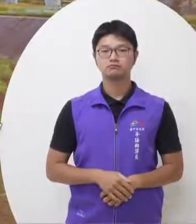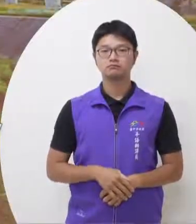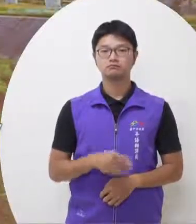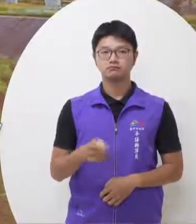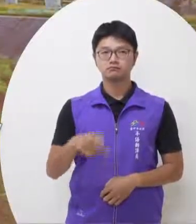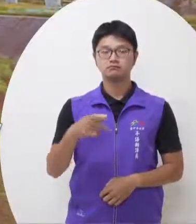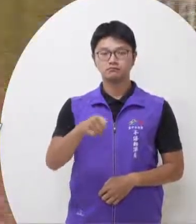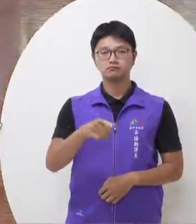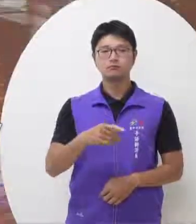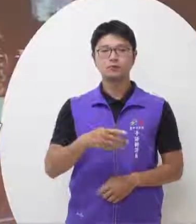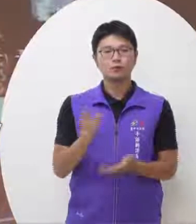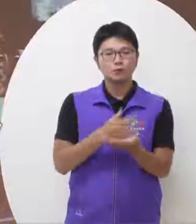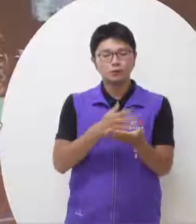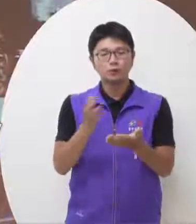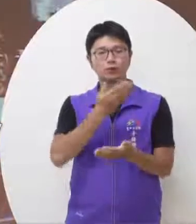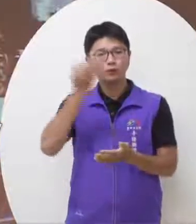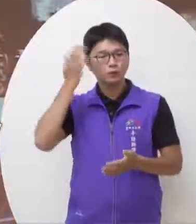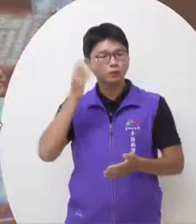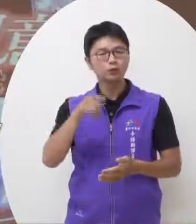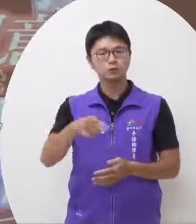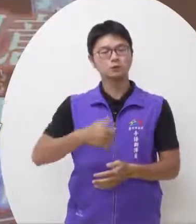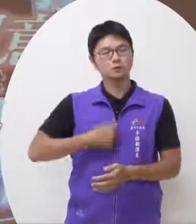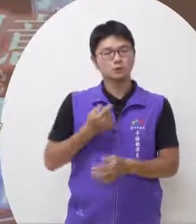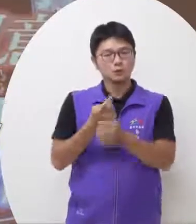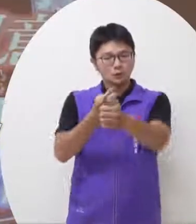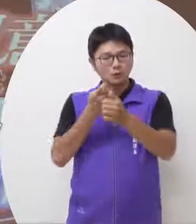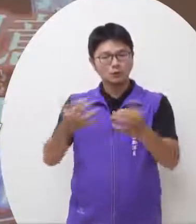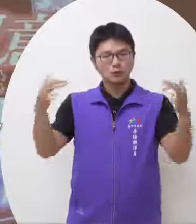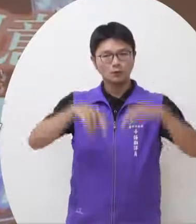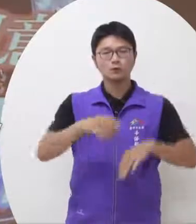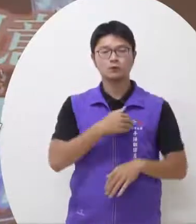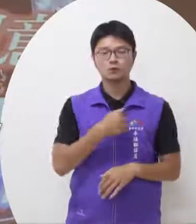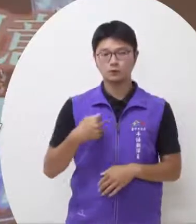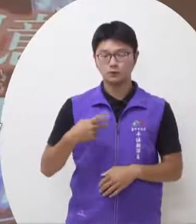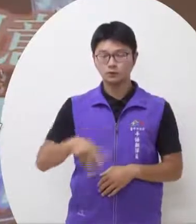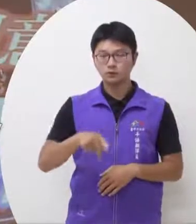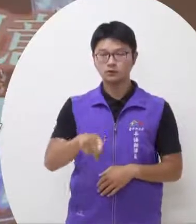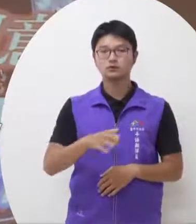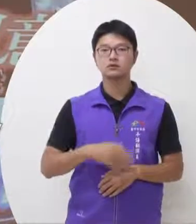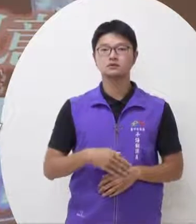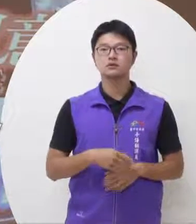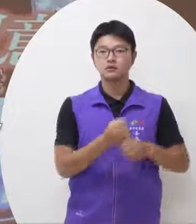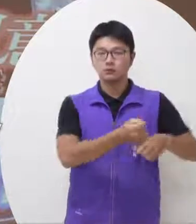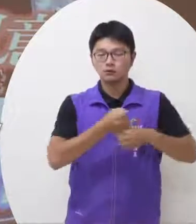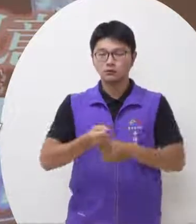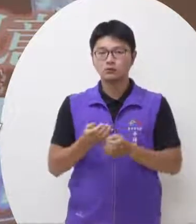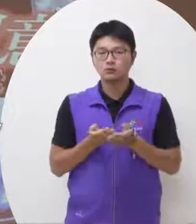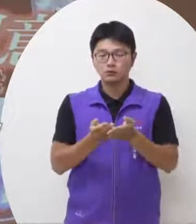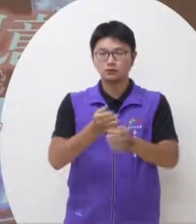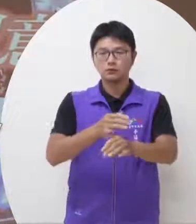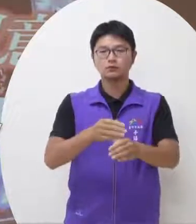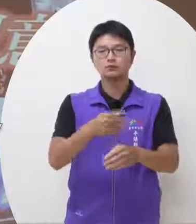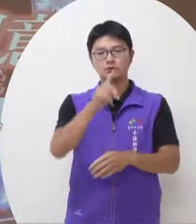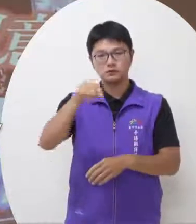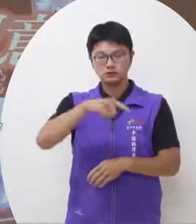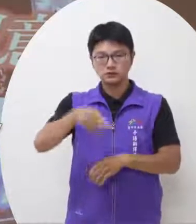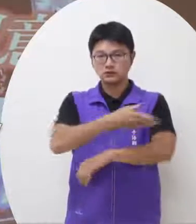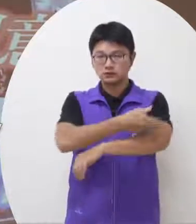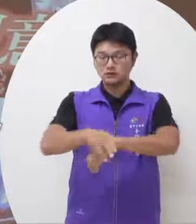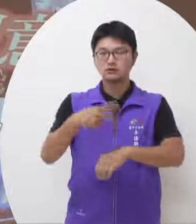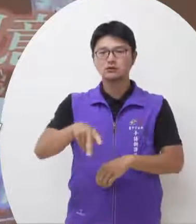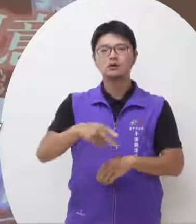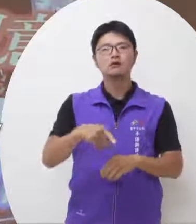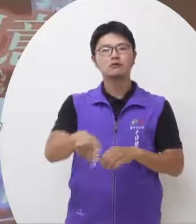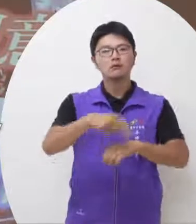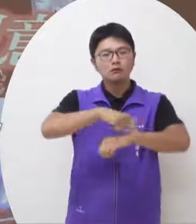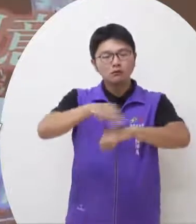啊，悠游乐活，魅力无限啊。那第一张图的那个是法子西啊，那公所这边规划了4条轻旅行的路线啊，那在